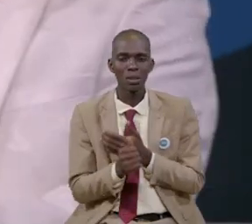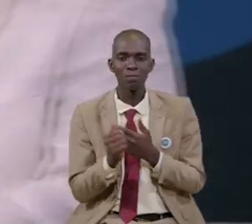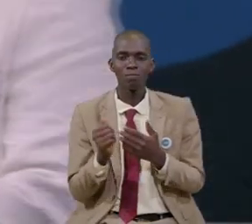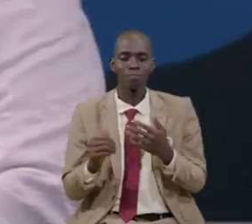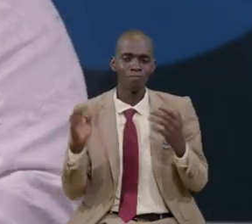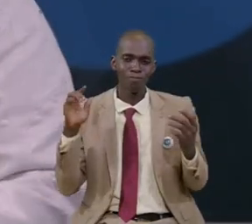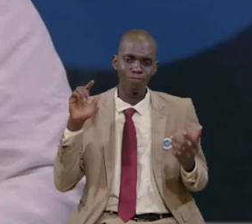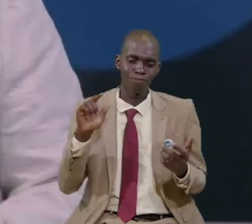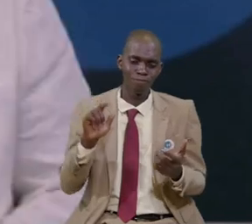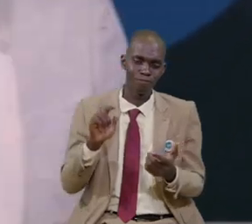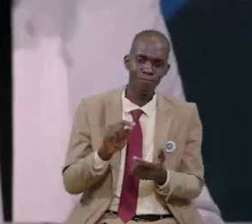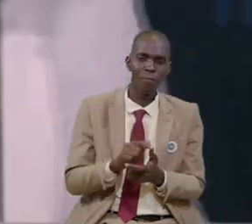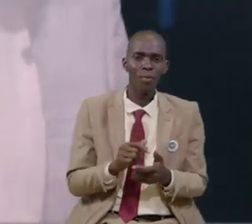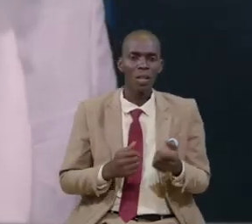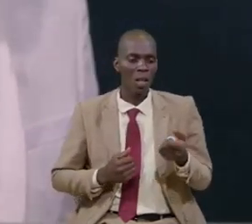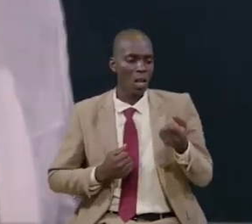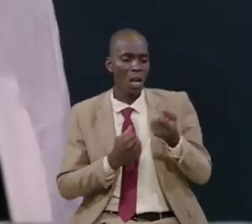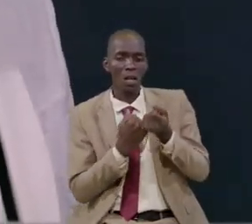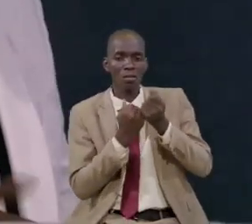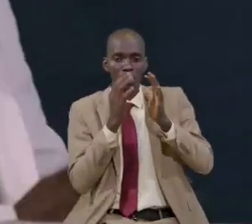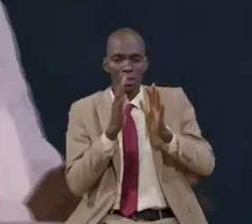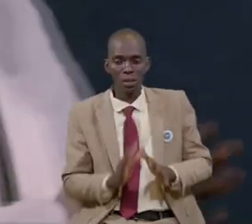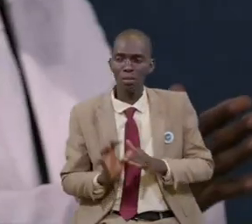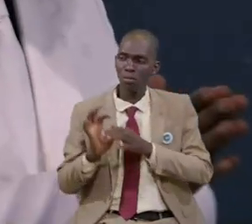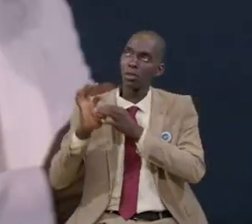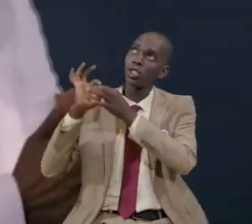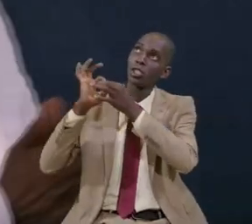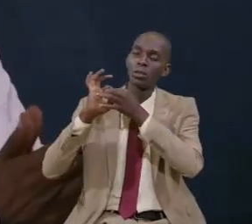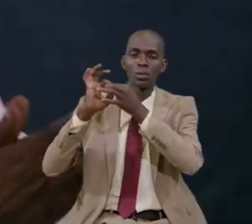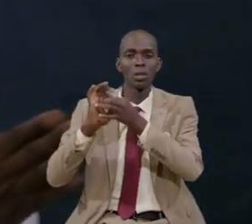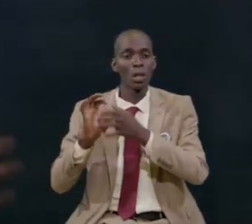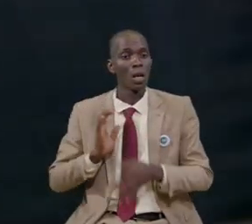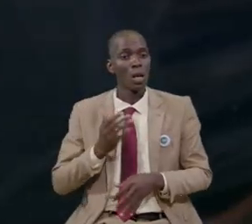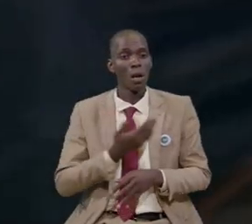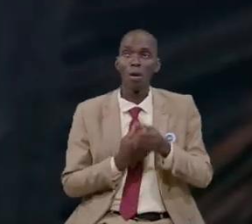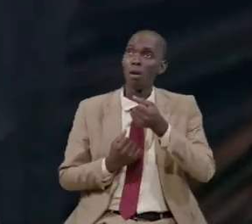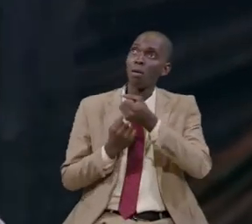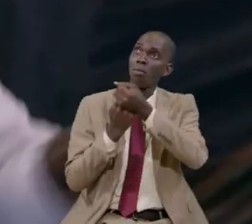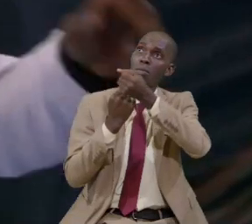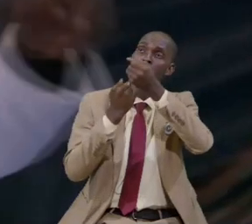la réconciliation de l'avocat. Notre